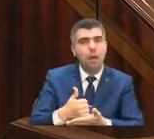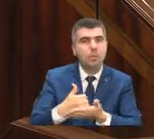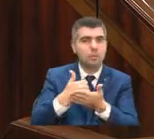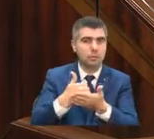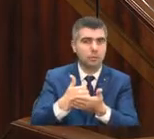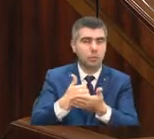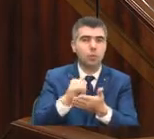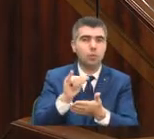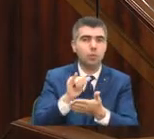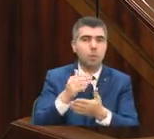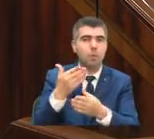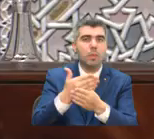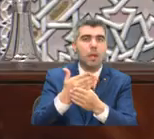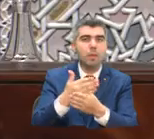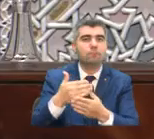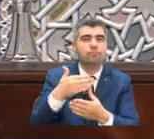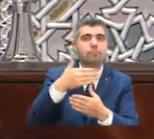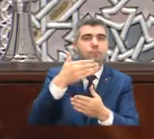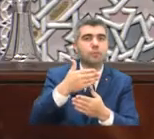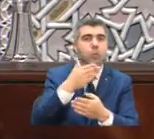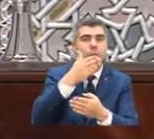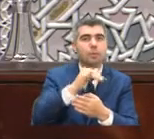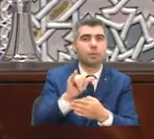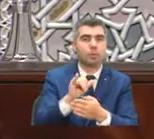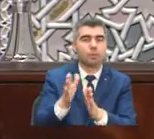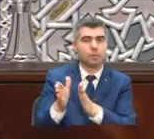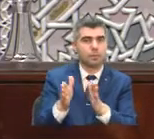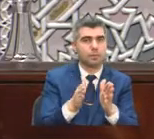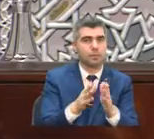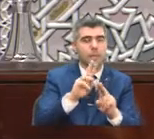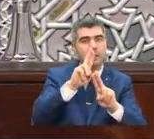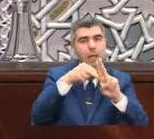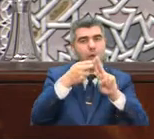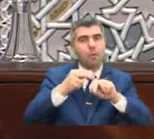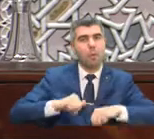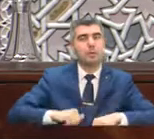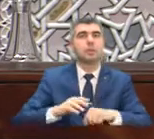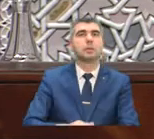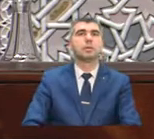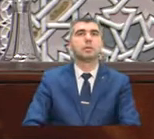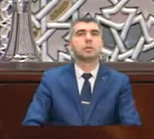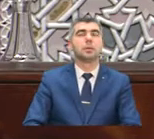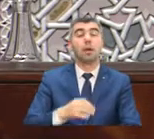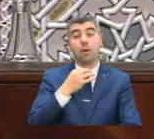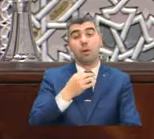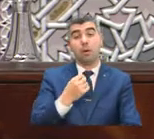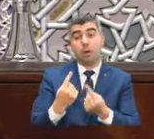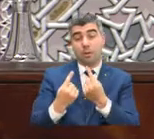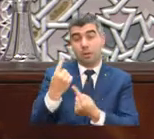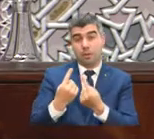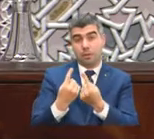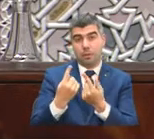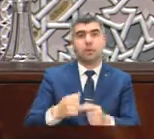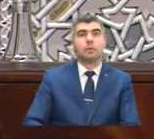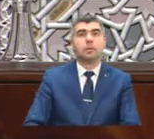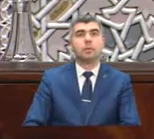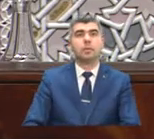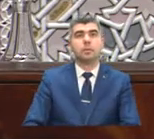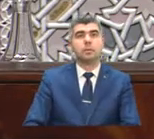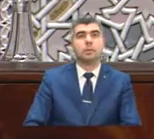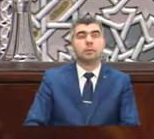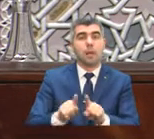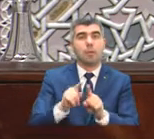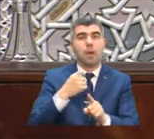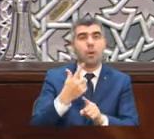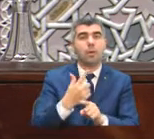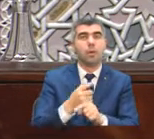المعضلة؟ جوابكم السيد الوزير. في الواقع ما عقبتش على ما رديتش على التعقيبات،